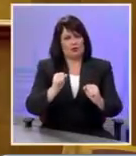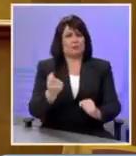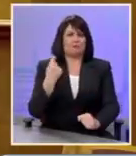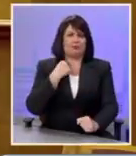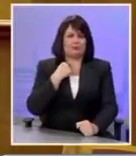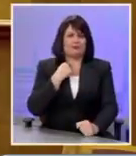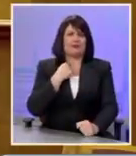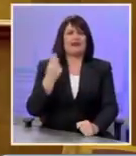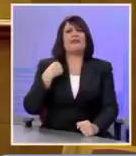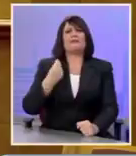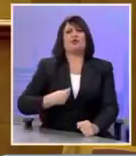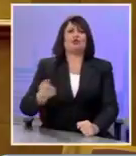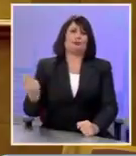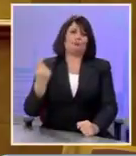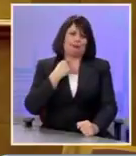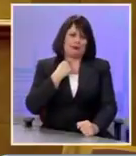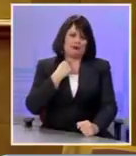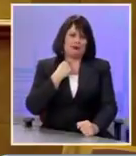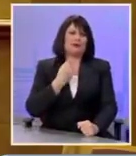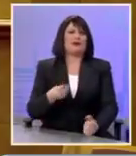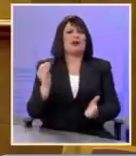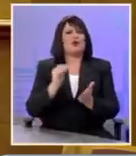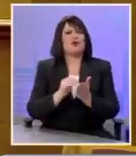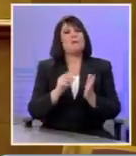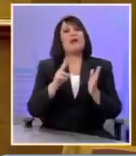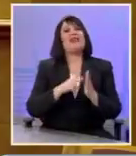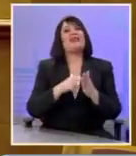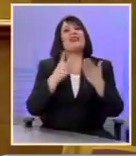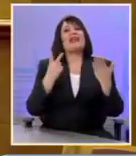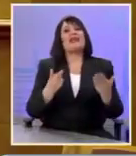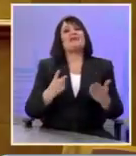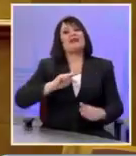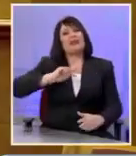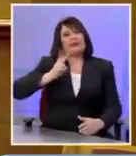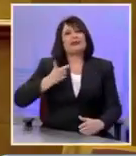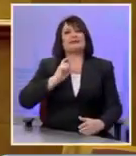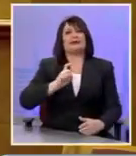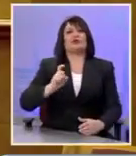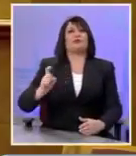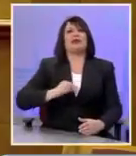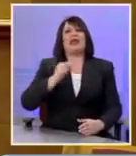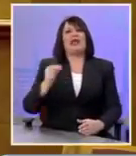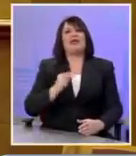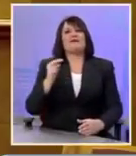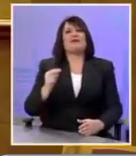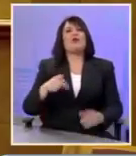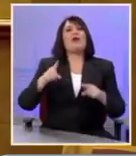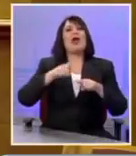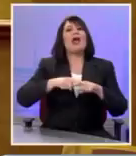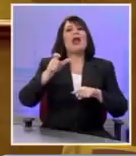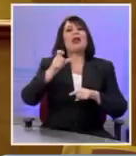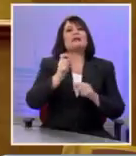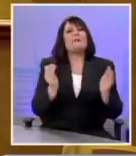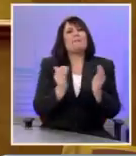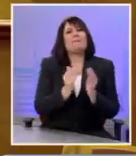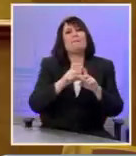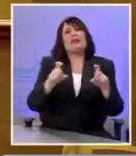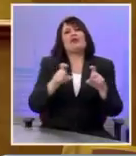το Δημόσιο δηλαδή, και άλλα 17 δισεκατομμύρια ευρώ από τους Έλληνες